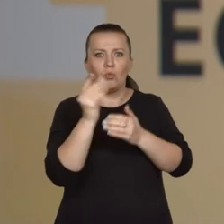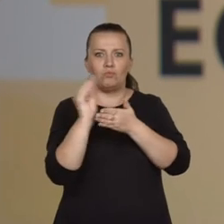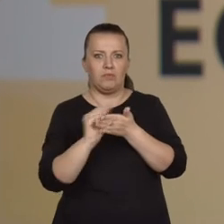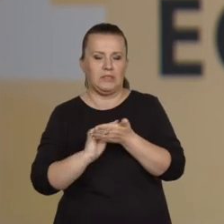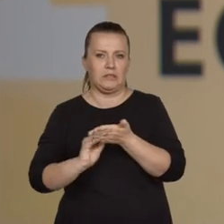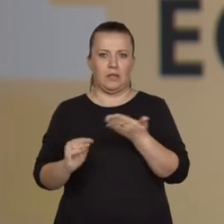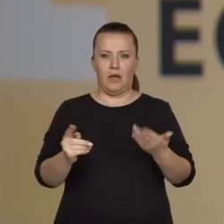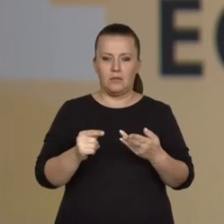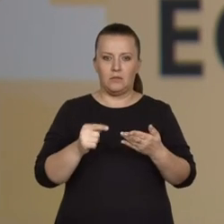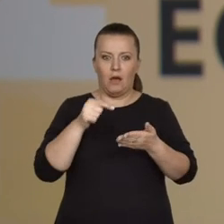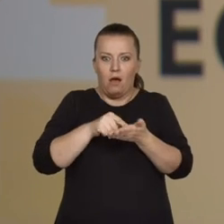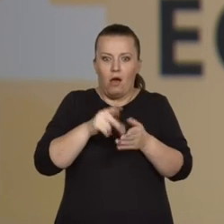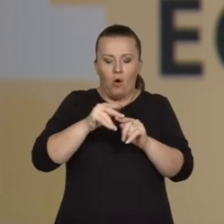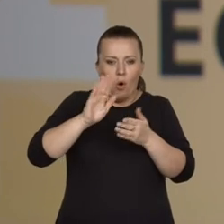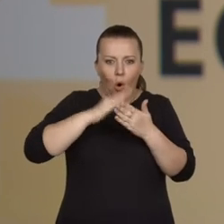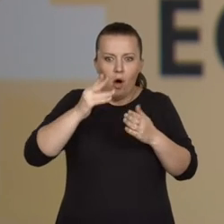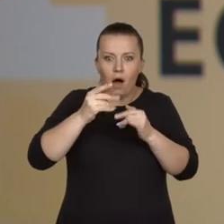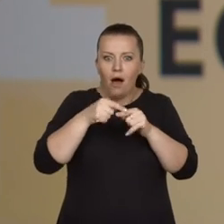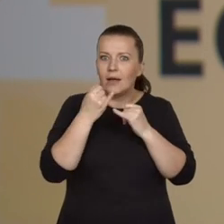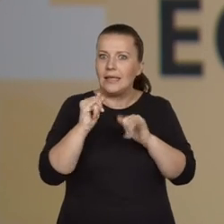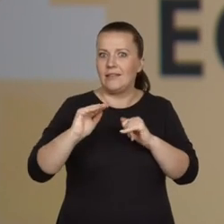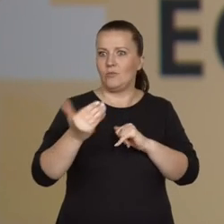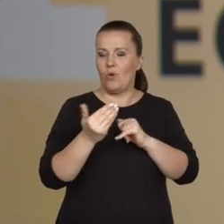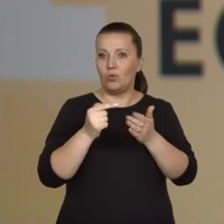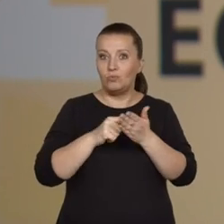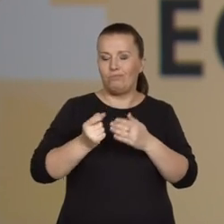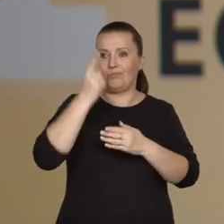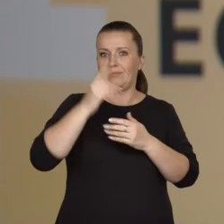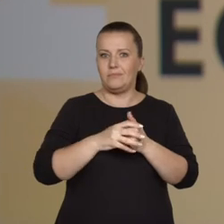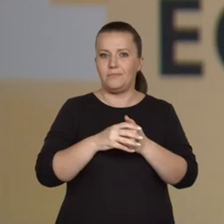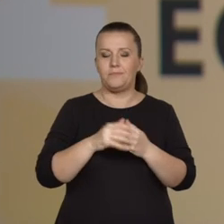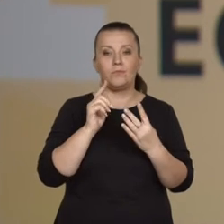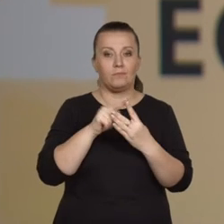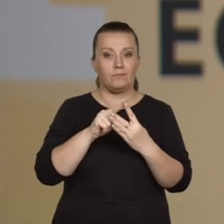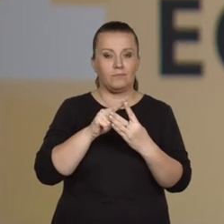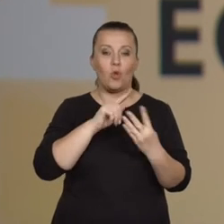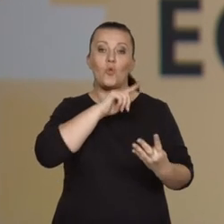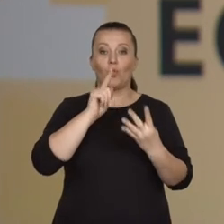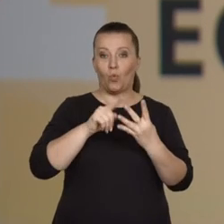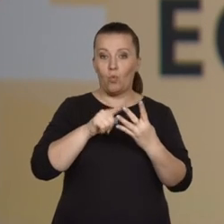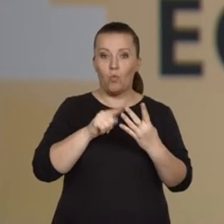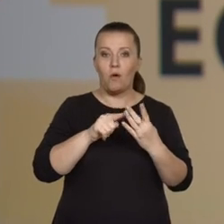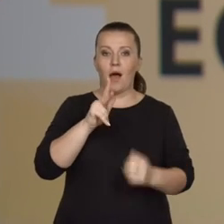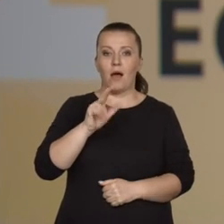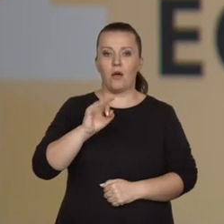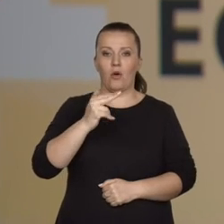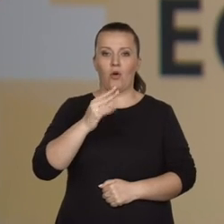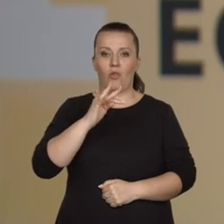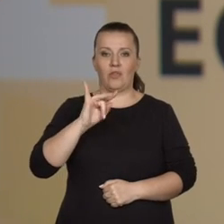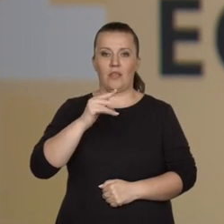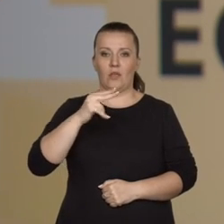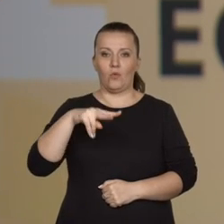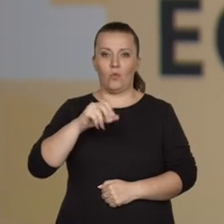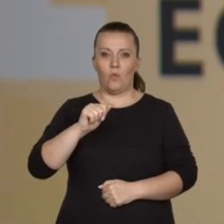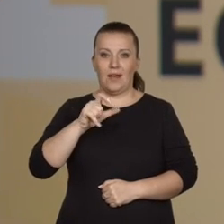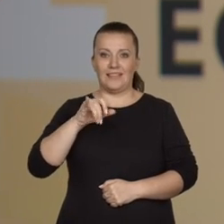że też tak można czytać rzeczywistość. Druga to jest kontynuacja. Kontynuacja, czyli że coś